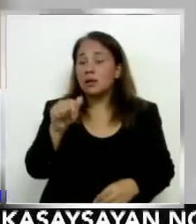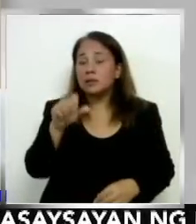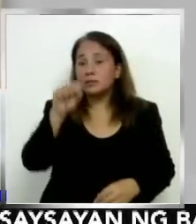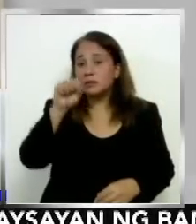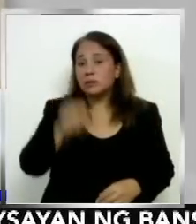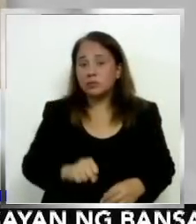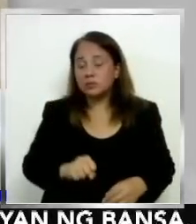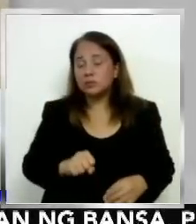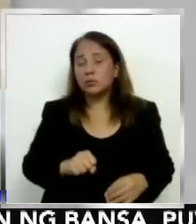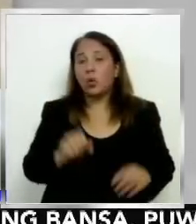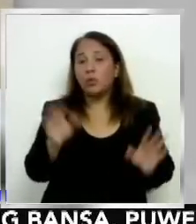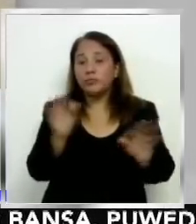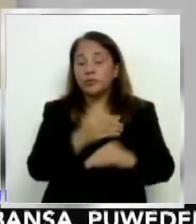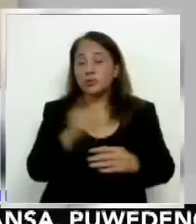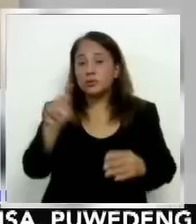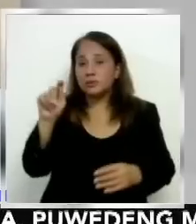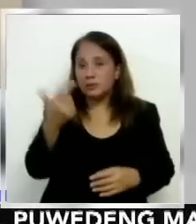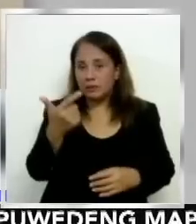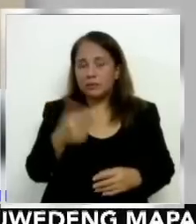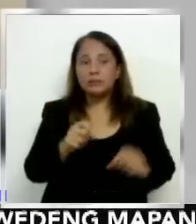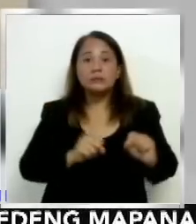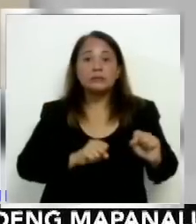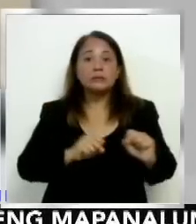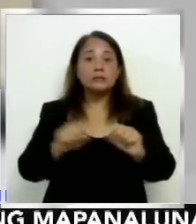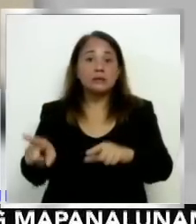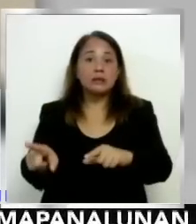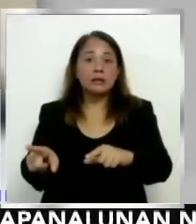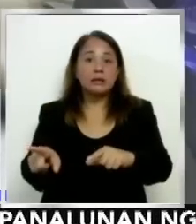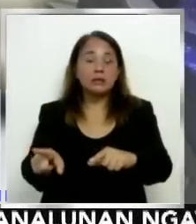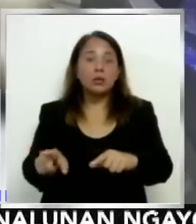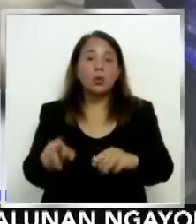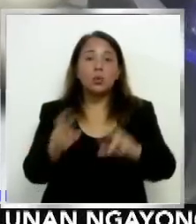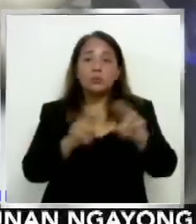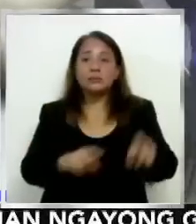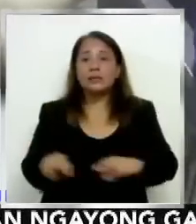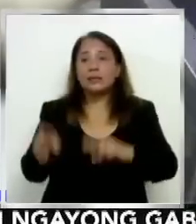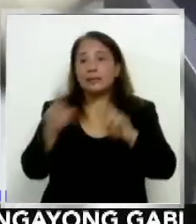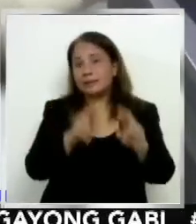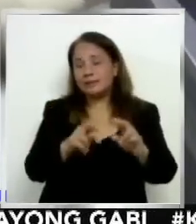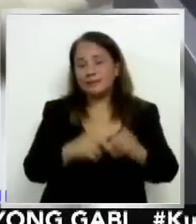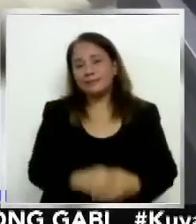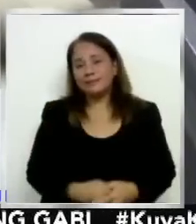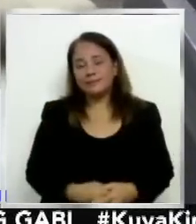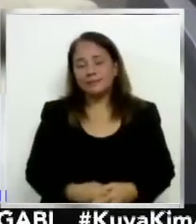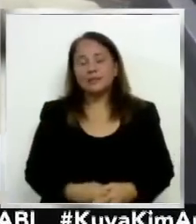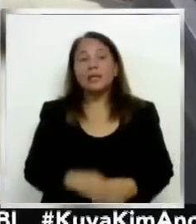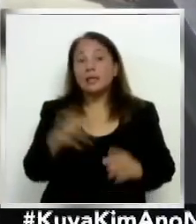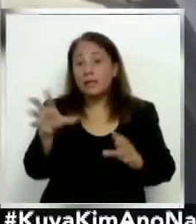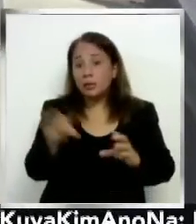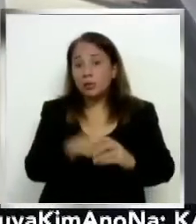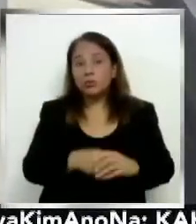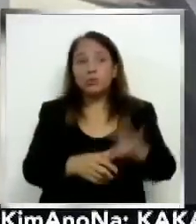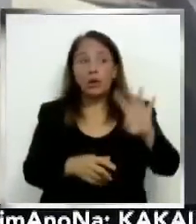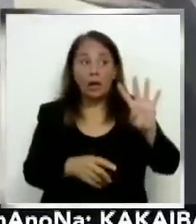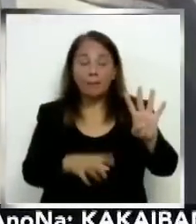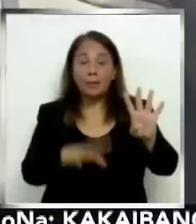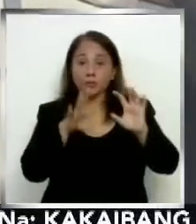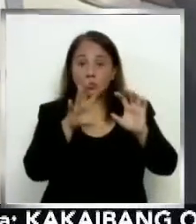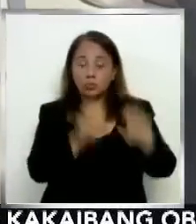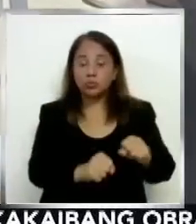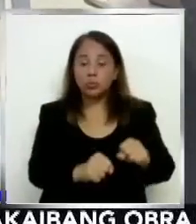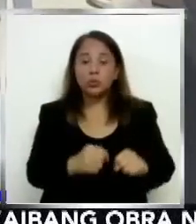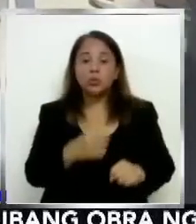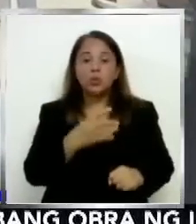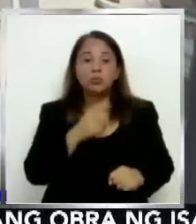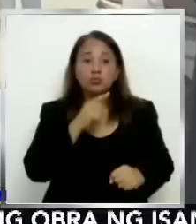Taguig na ibinibenta umano o nire-recycle. Kabilang sa 4 na arestado noon, ang mismong